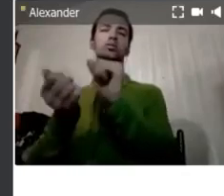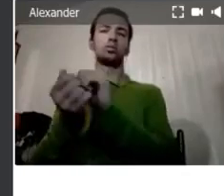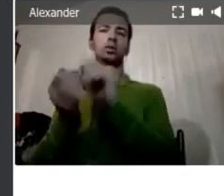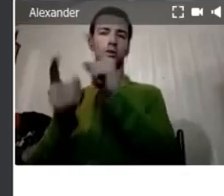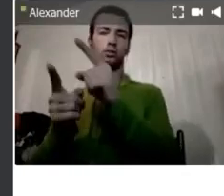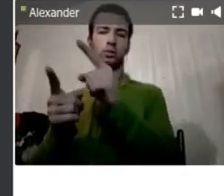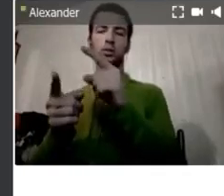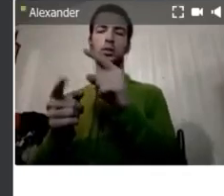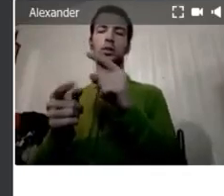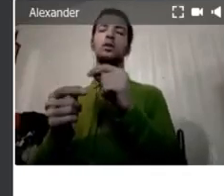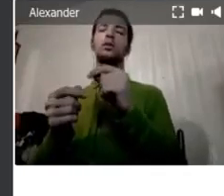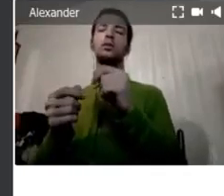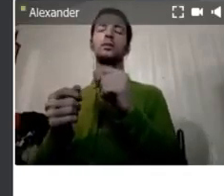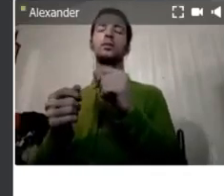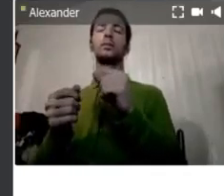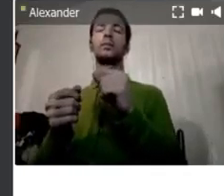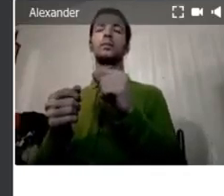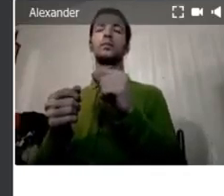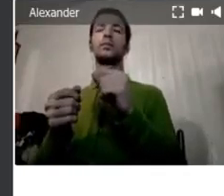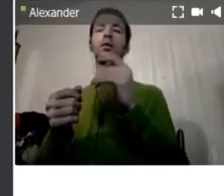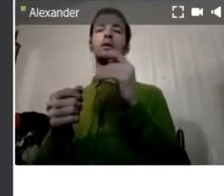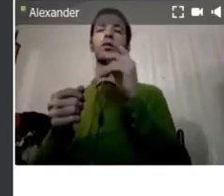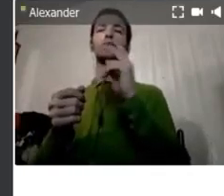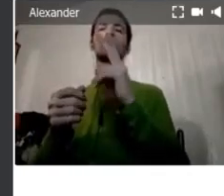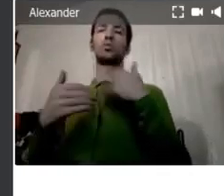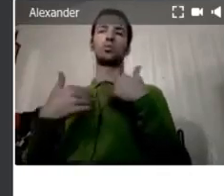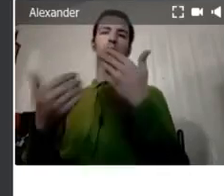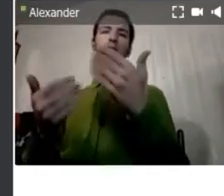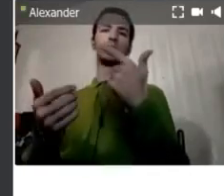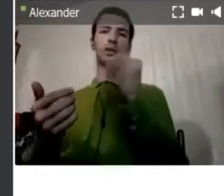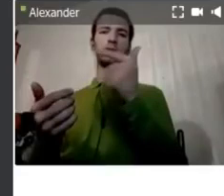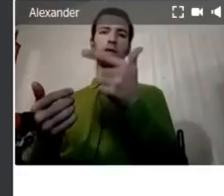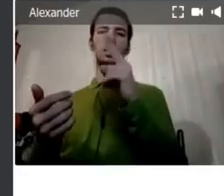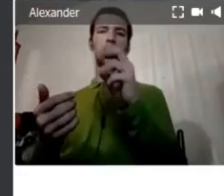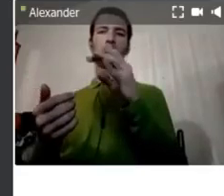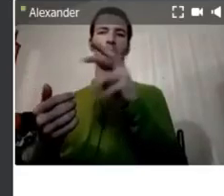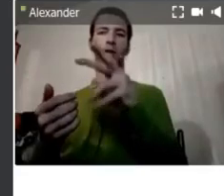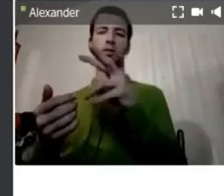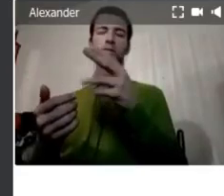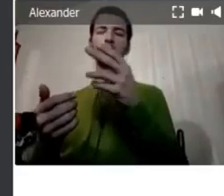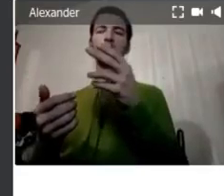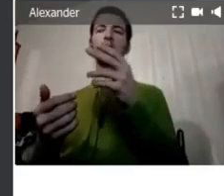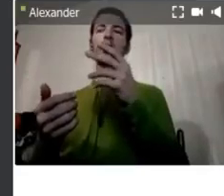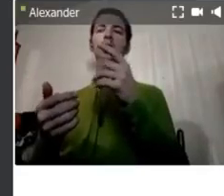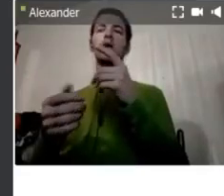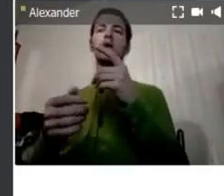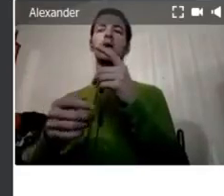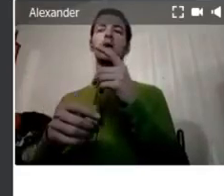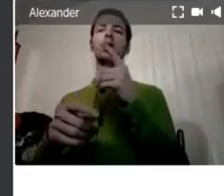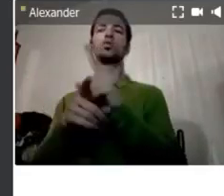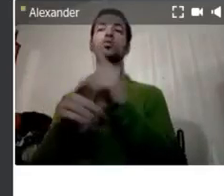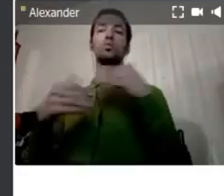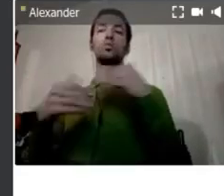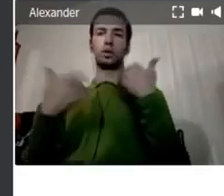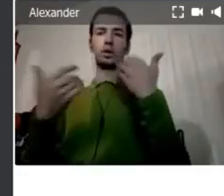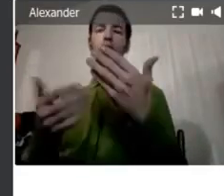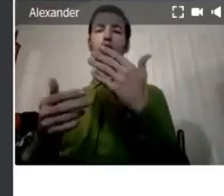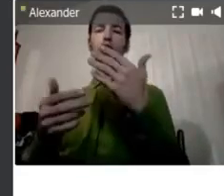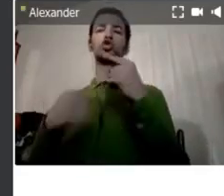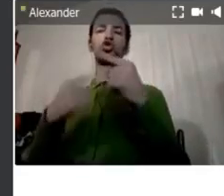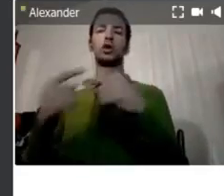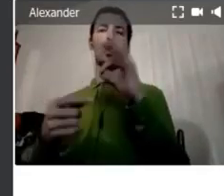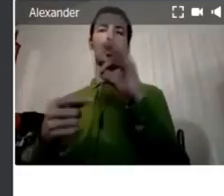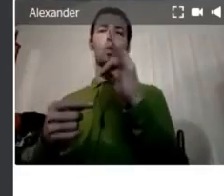есть для нас это основная платформа, где мы, клиенты, можем видеть